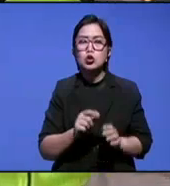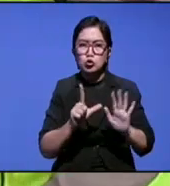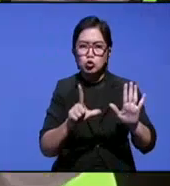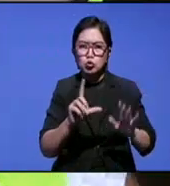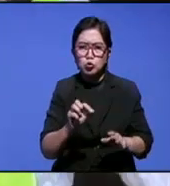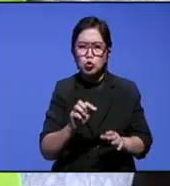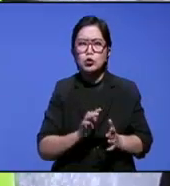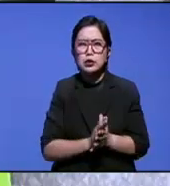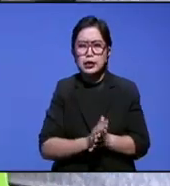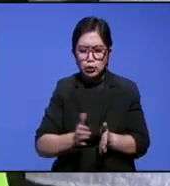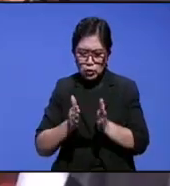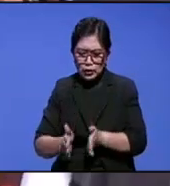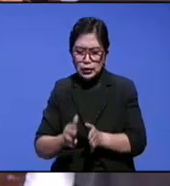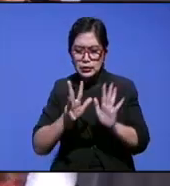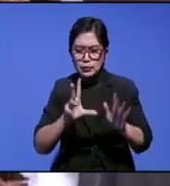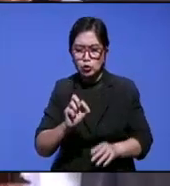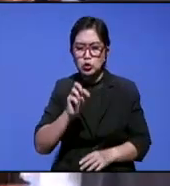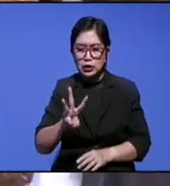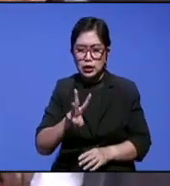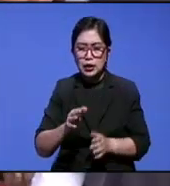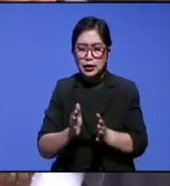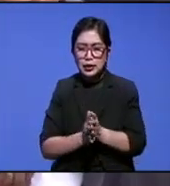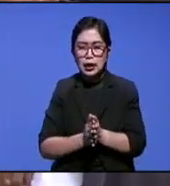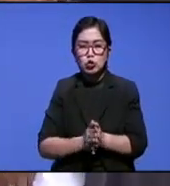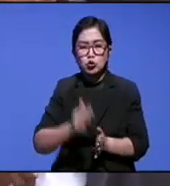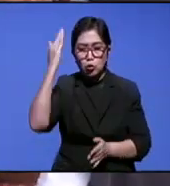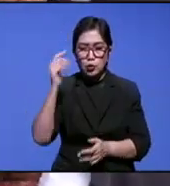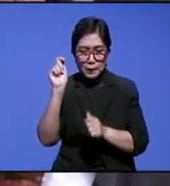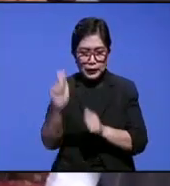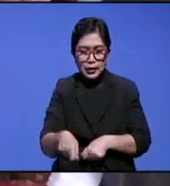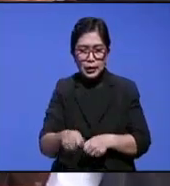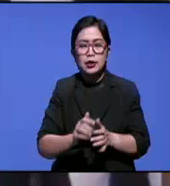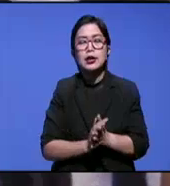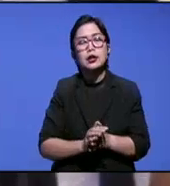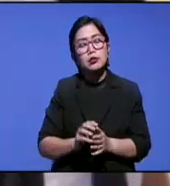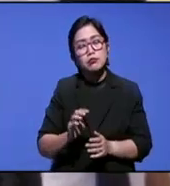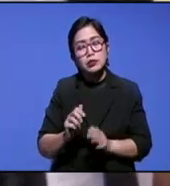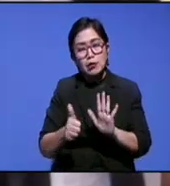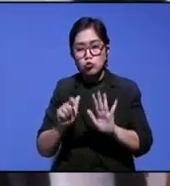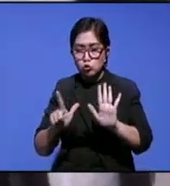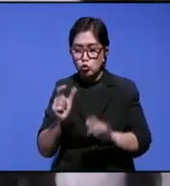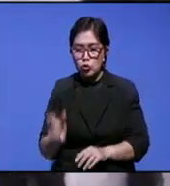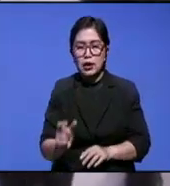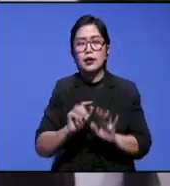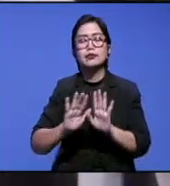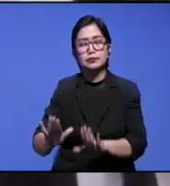903 dan penyuluh pertanian 67 orang. Ahmad Rahman, Sumenep, Madura, Jawa Timur.